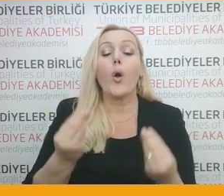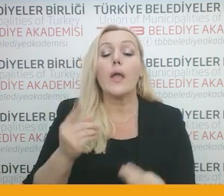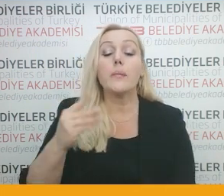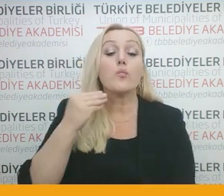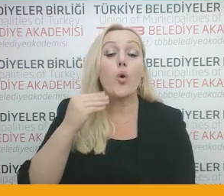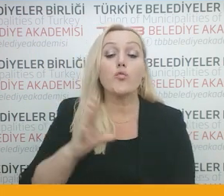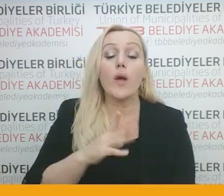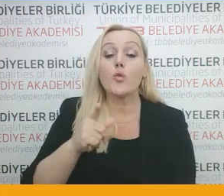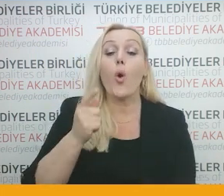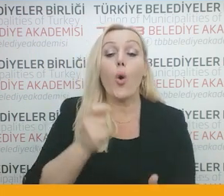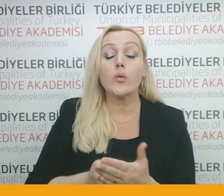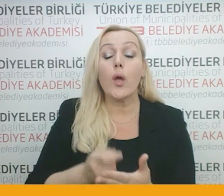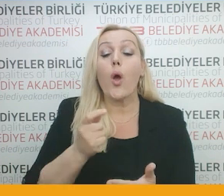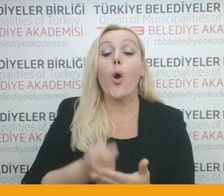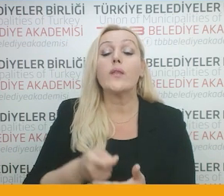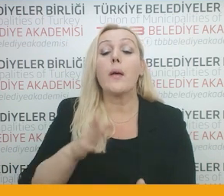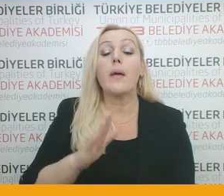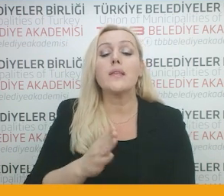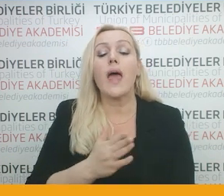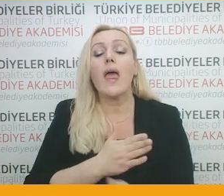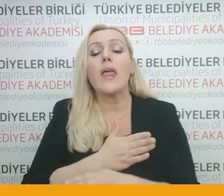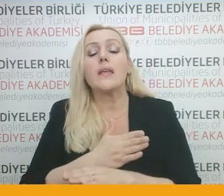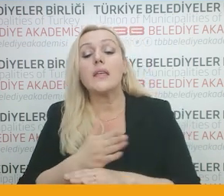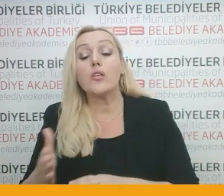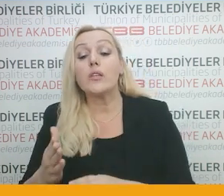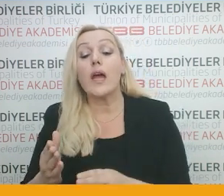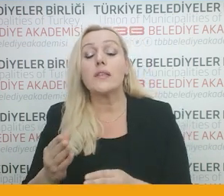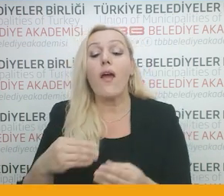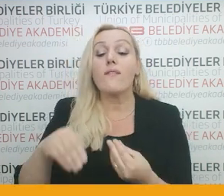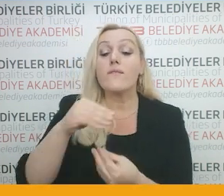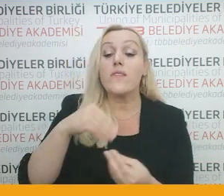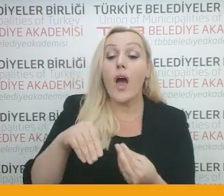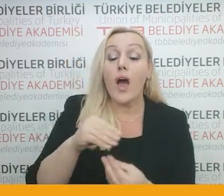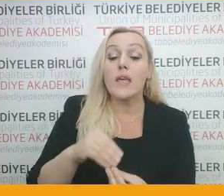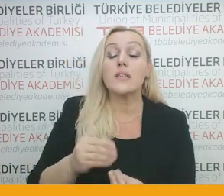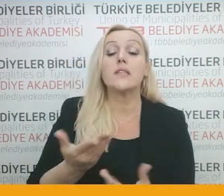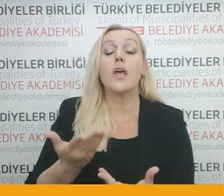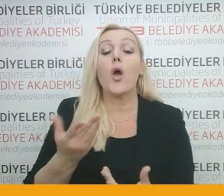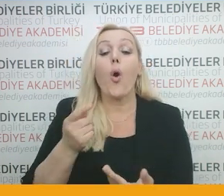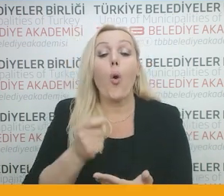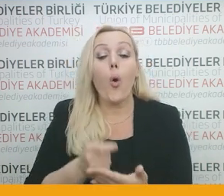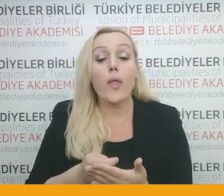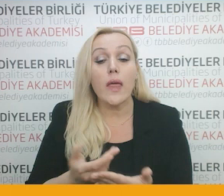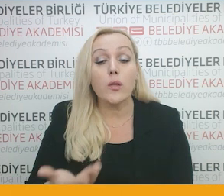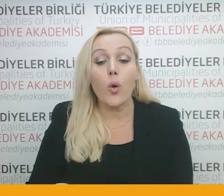borçlar. Ödenmemesi halinde gecikme zammı, faiz doğrayacak ödemeler varsa daha sonra bunları ödüyoruz.